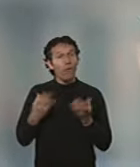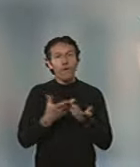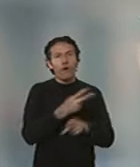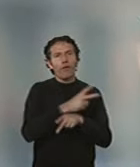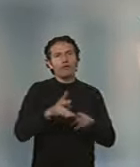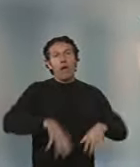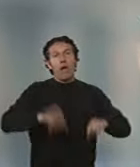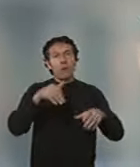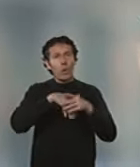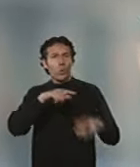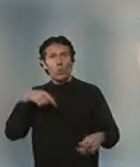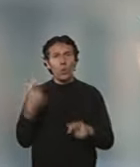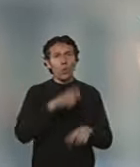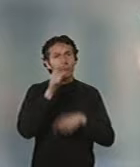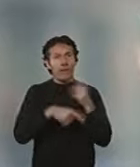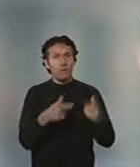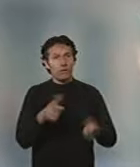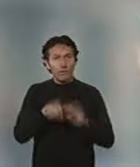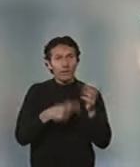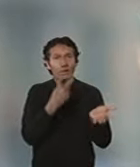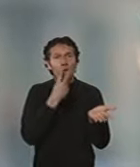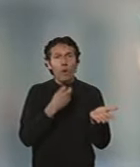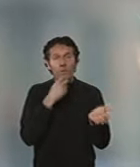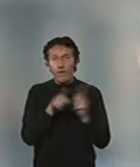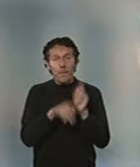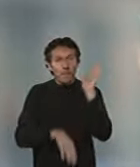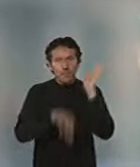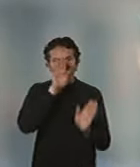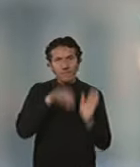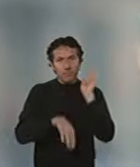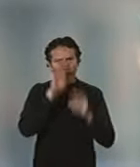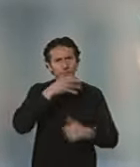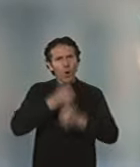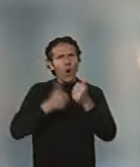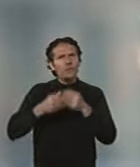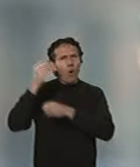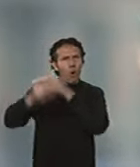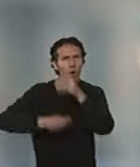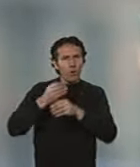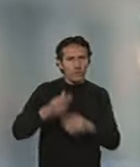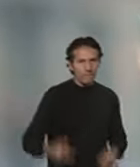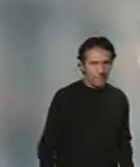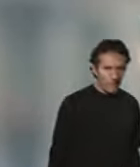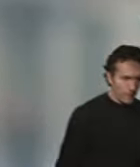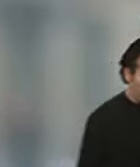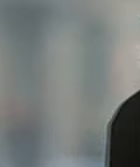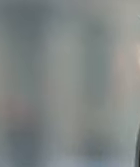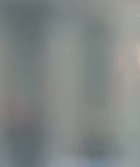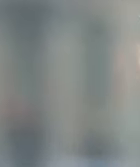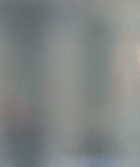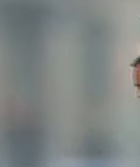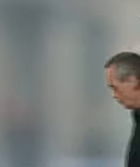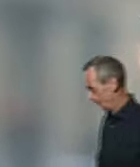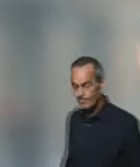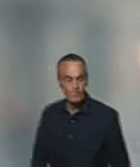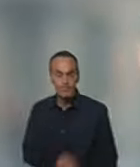emplois de tous ceux de nos compatriotes qui sont exposés à la concurrence internationale vous vous essayez de faire croire que nous